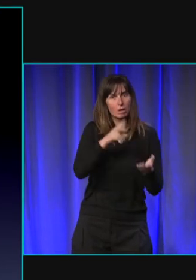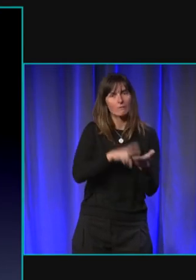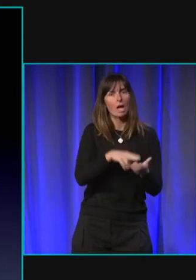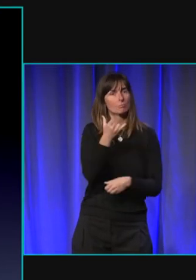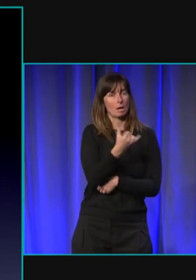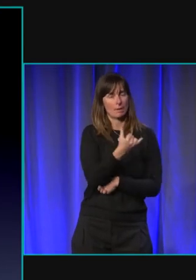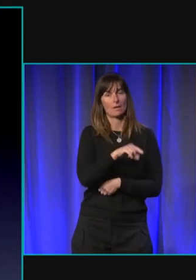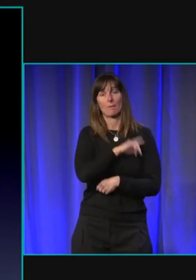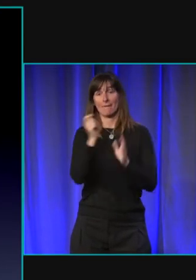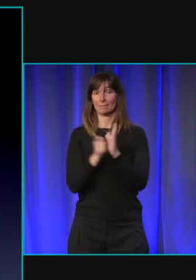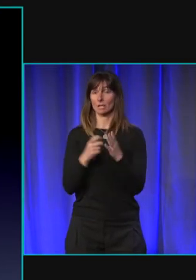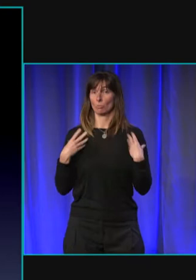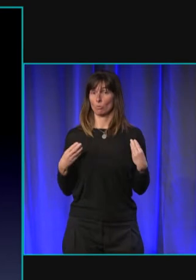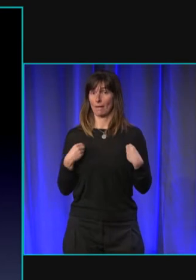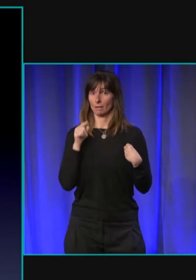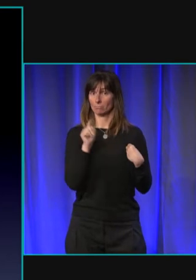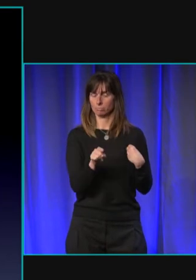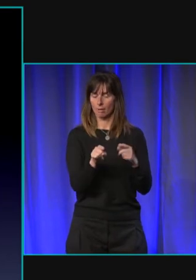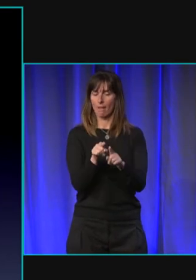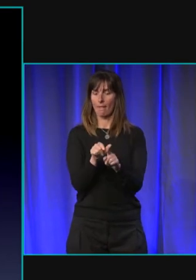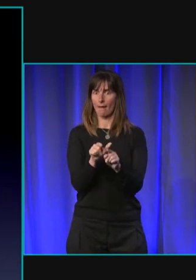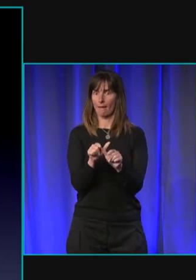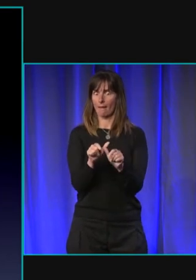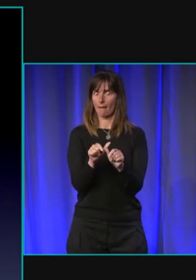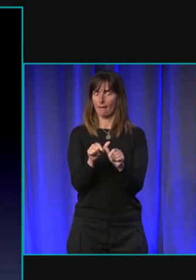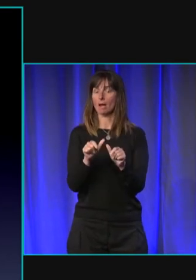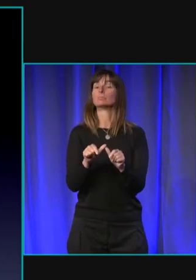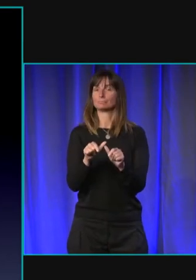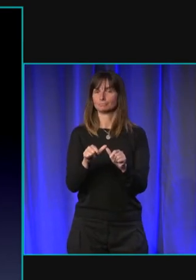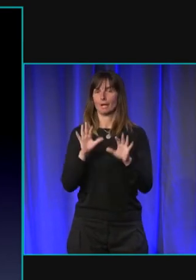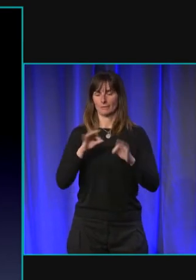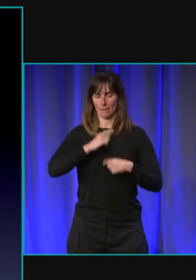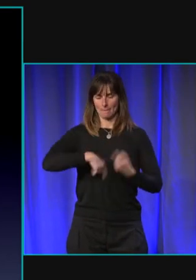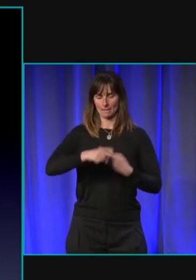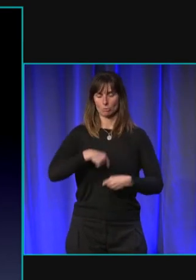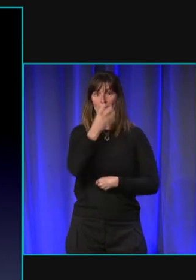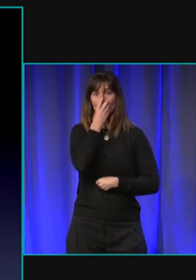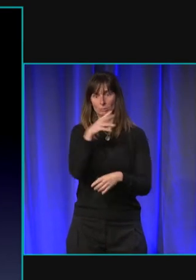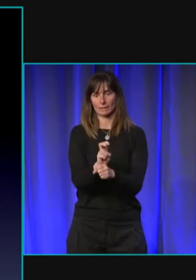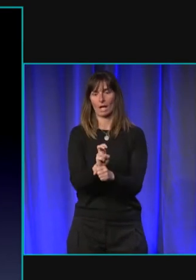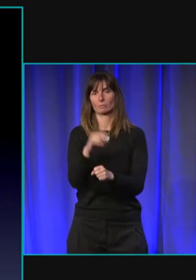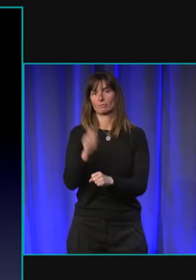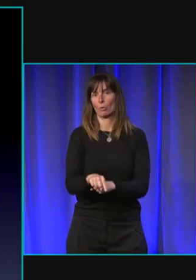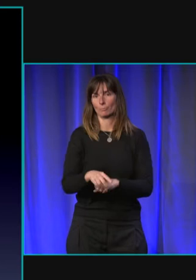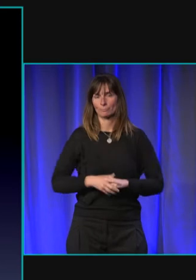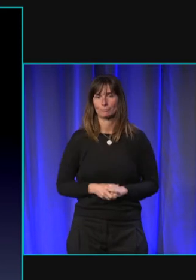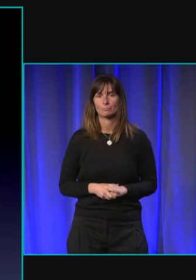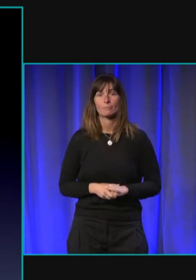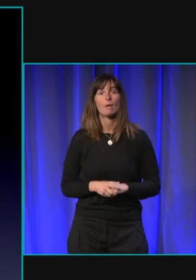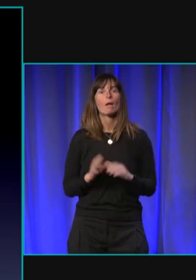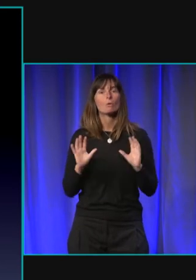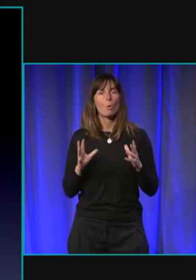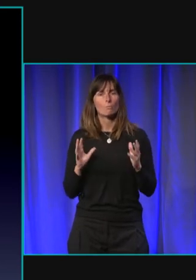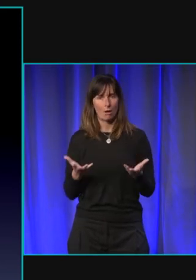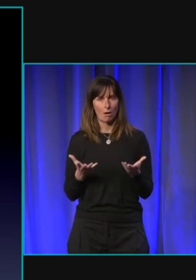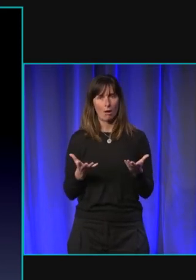de sa puberté, il va falloir maintenir, garantir ce métabolisme aérobie. Alors, pour lutter contre la